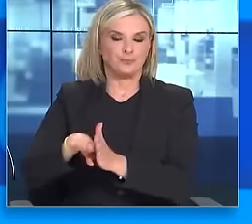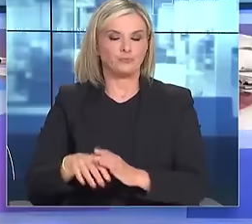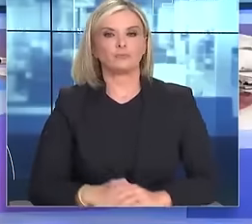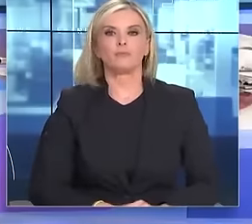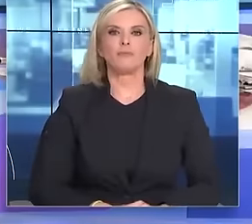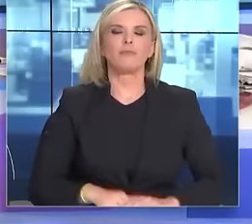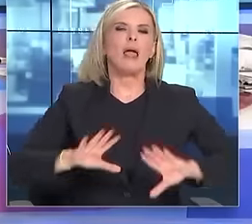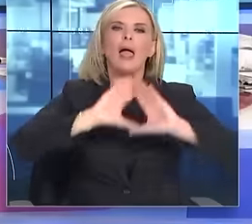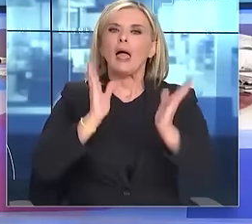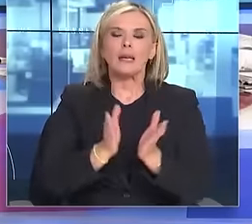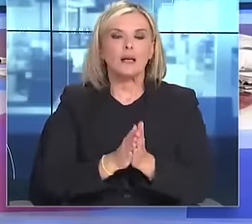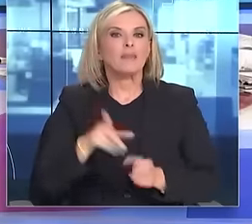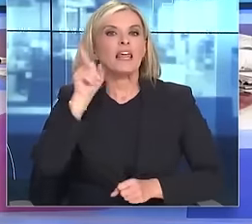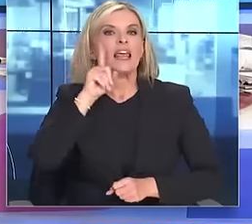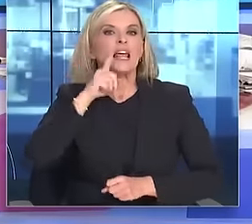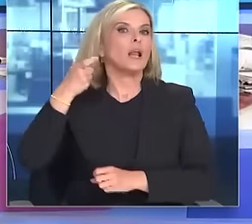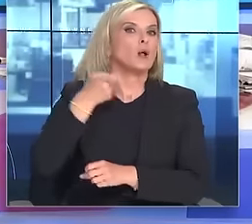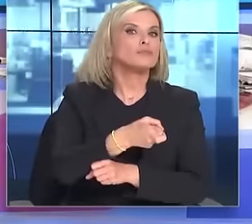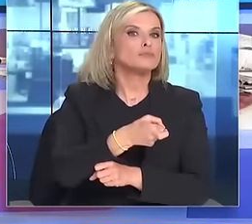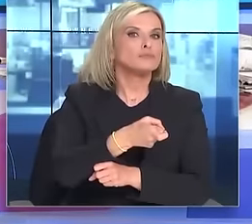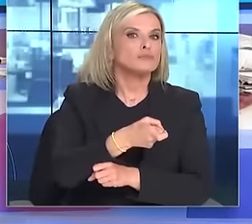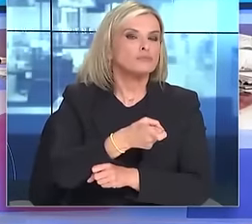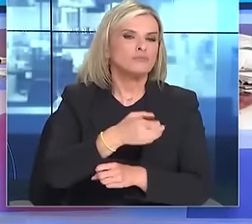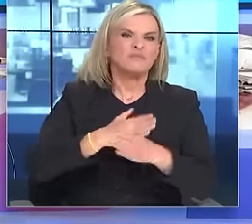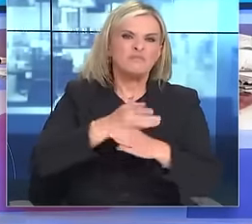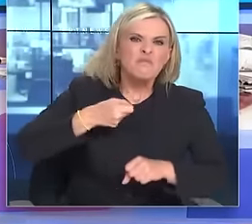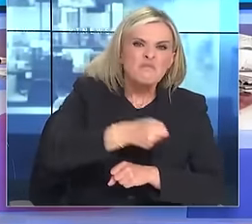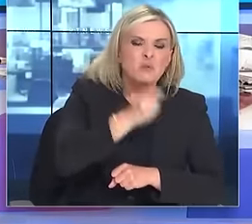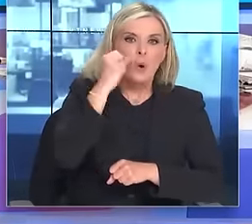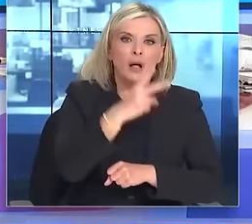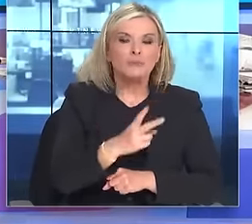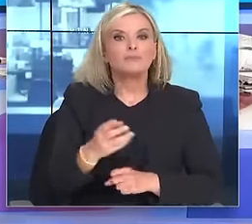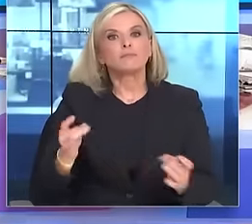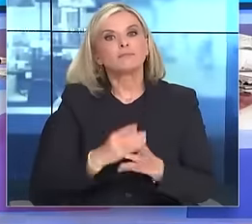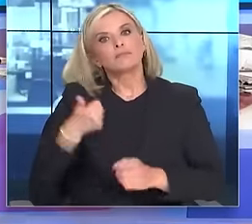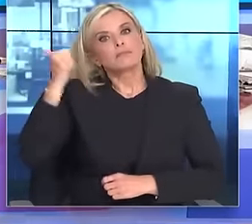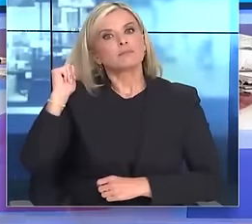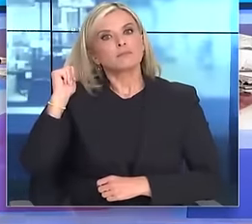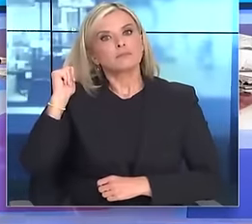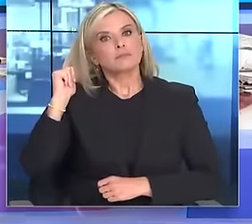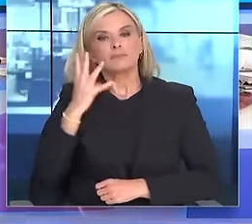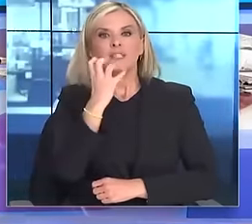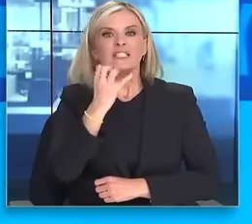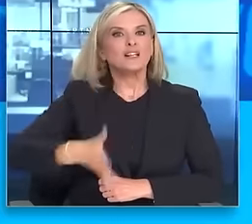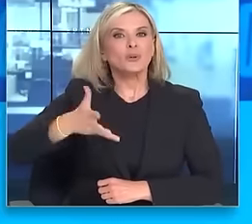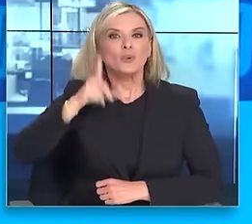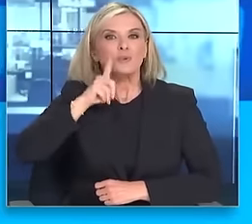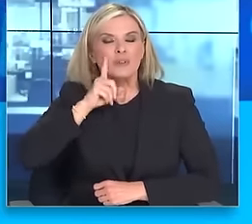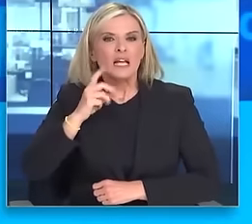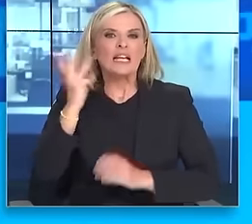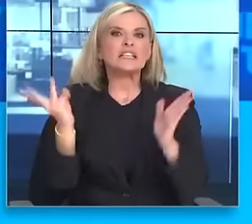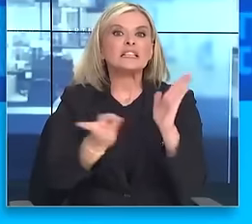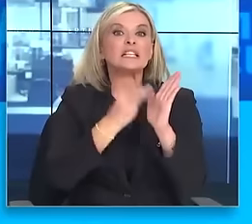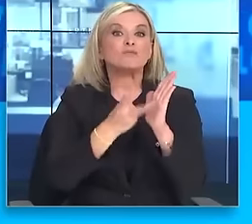βία. Είχαμε μια νέα γυναίκα η οποία αυτή τη φορά είχε κάνει ό,τι προβλεπόταν. Είχε πάει, είχε καταγγείλει τον κακοποιητή πρώην σύζυγό